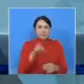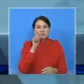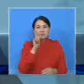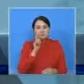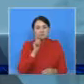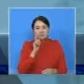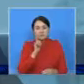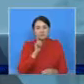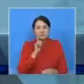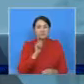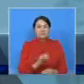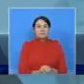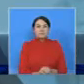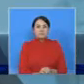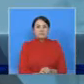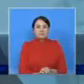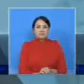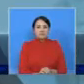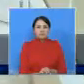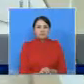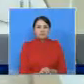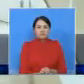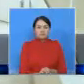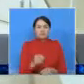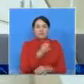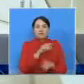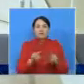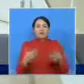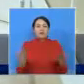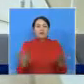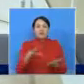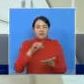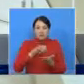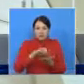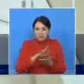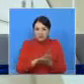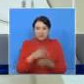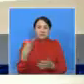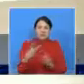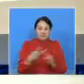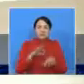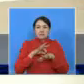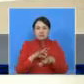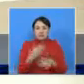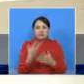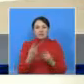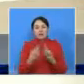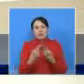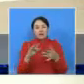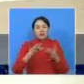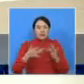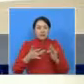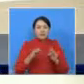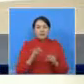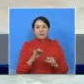қолжетімді аумақта болу қажет. Емханаға қалай тіркелем десеңіз, ол екі түрде жүргізіледі. Біріншіден электронды